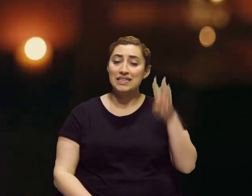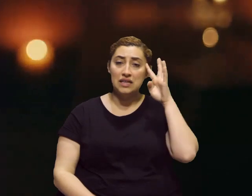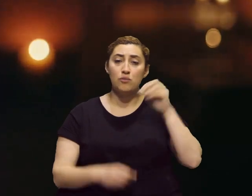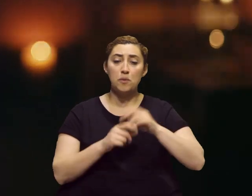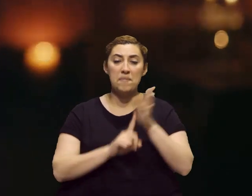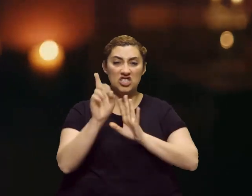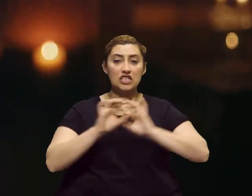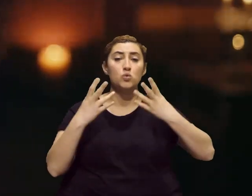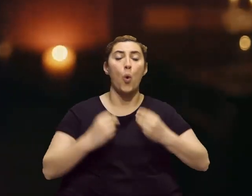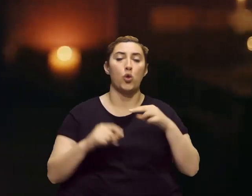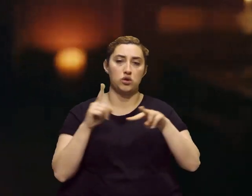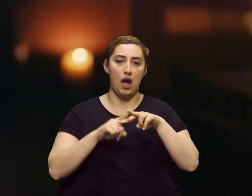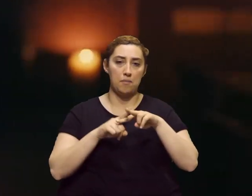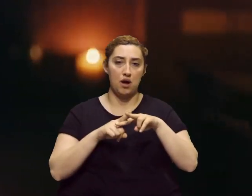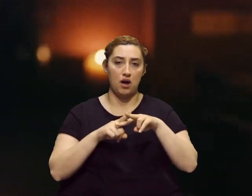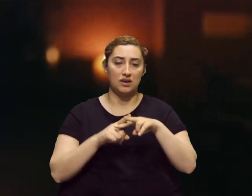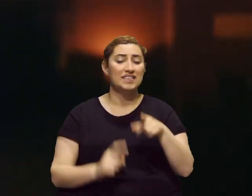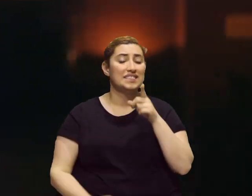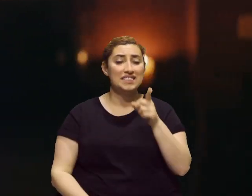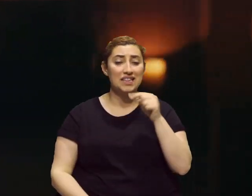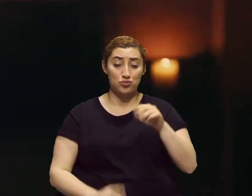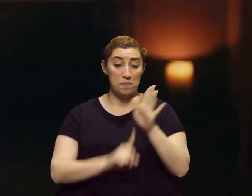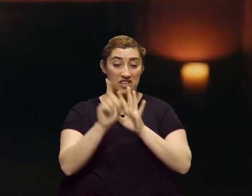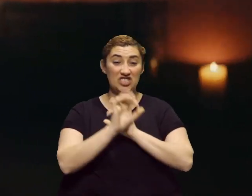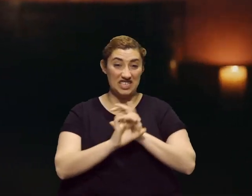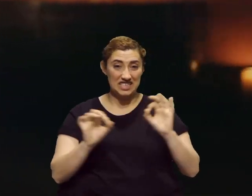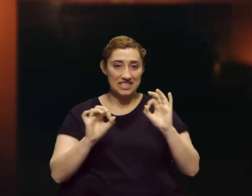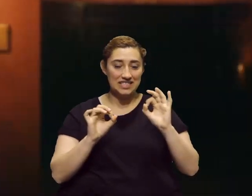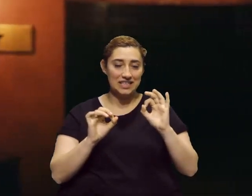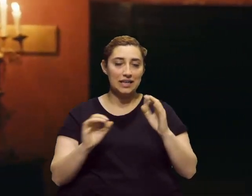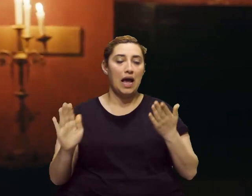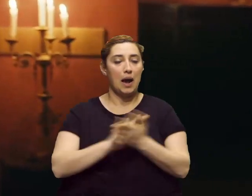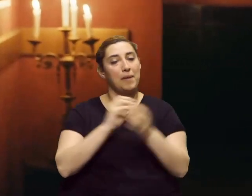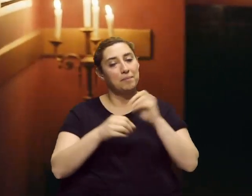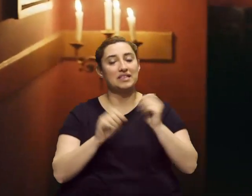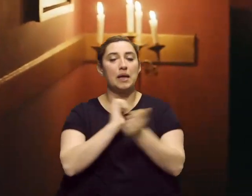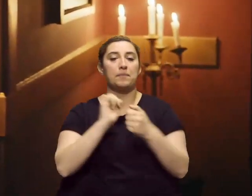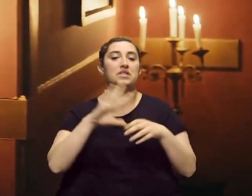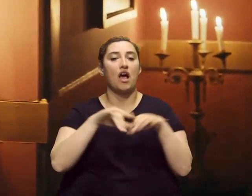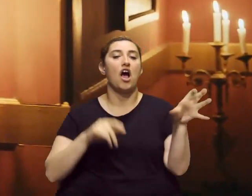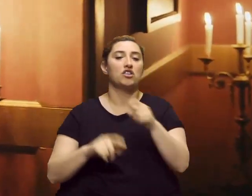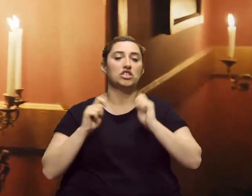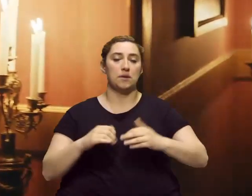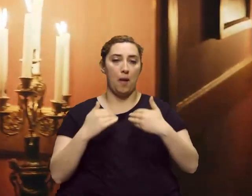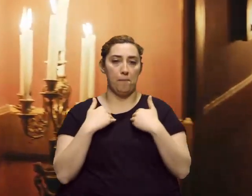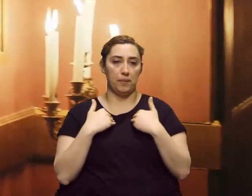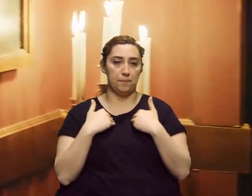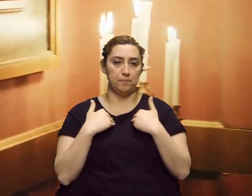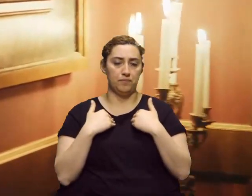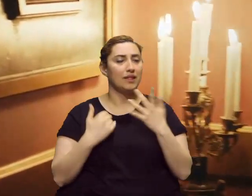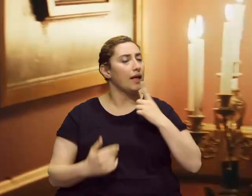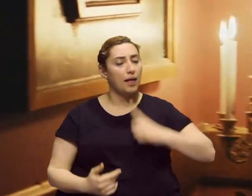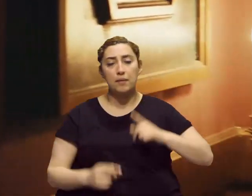İstanbul'da başarısız oldun Akbar. Seni bu başarısızlığını telafi etmen için hapisten kaçırdık.